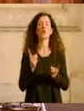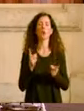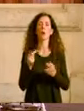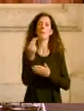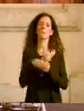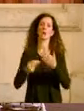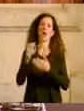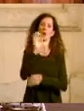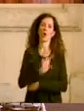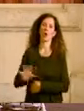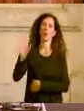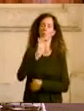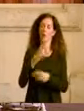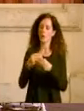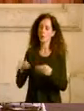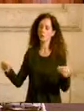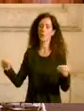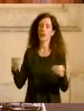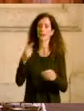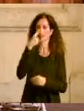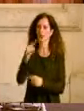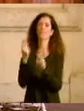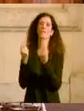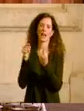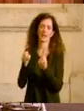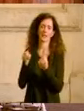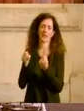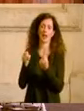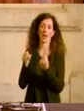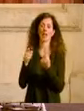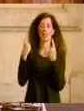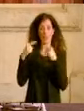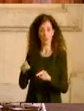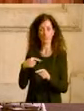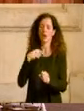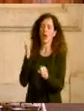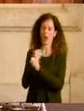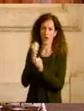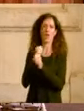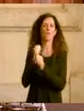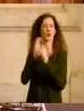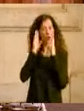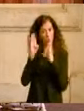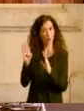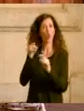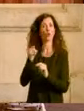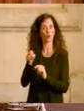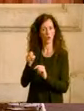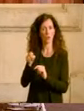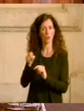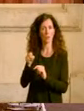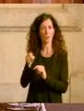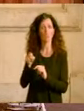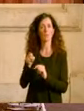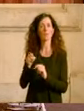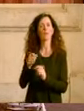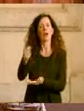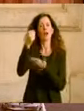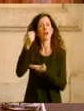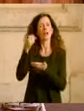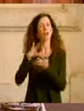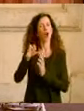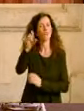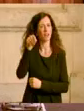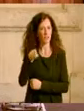degli strumenti finanziari. Dobbiamo lavorare lì e dobbiamo fare in modo che in particolare il Recovery Fund